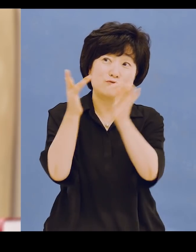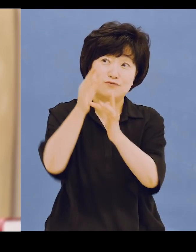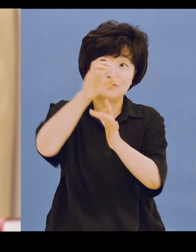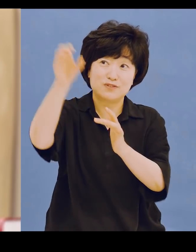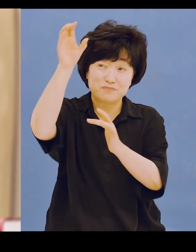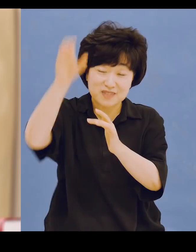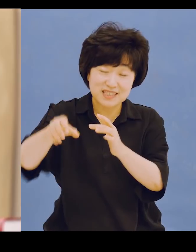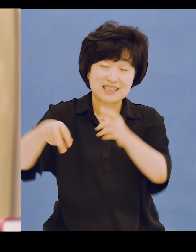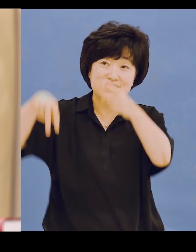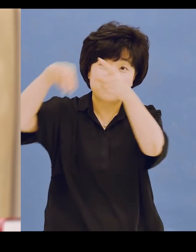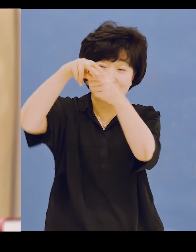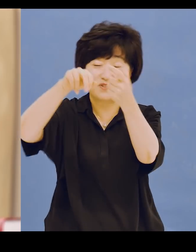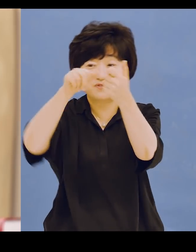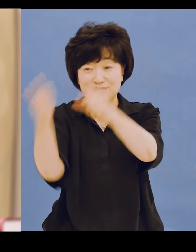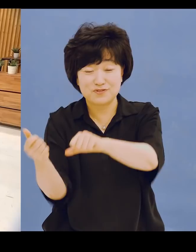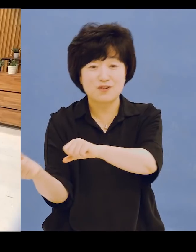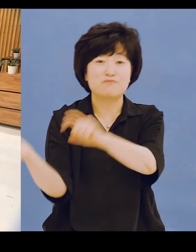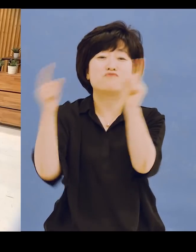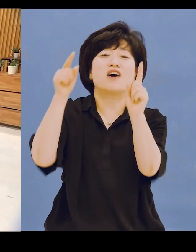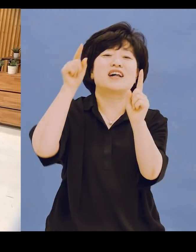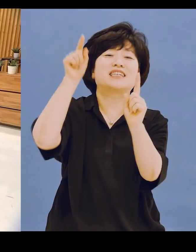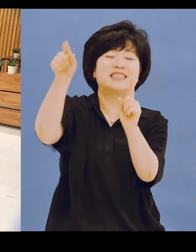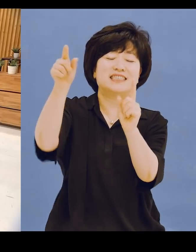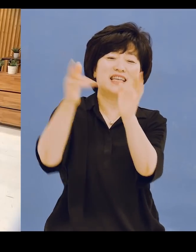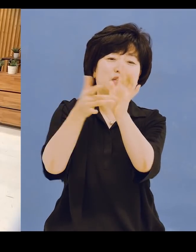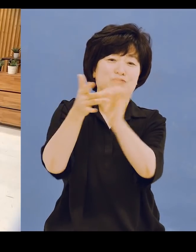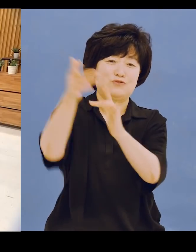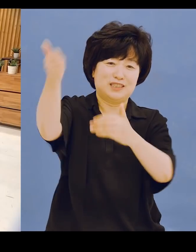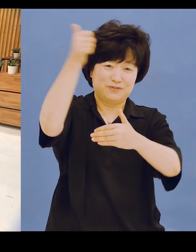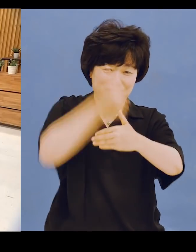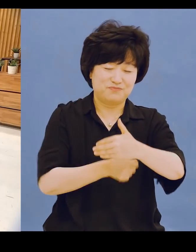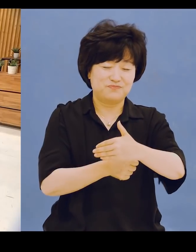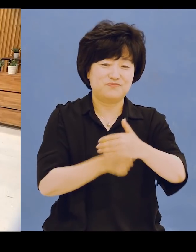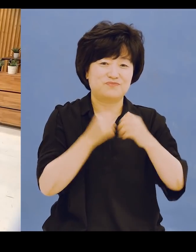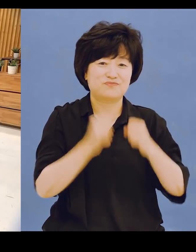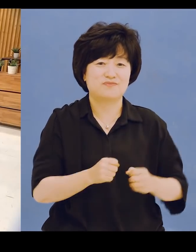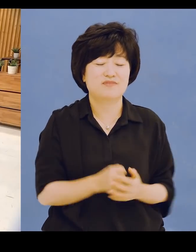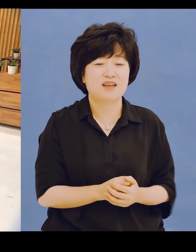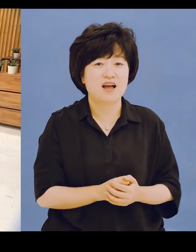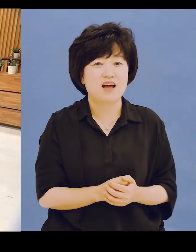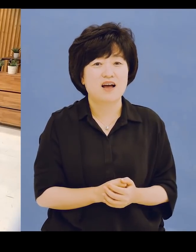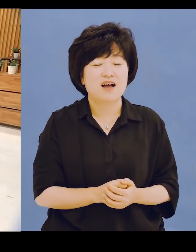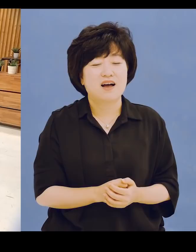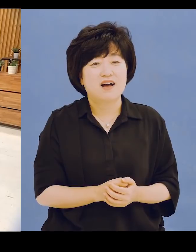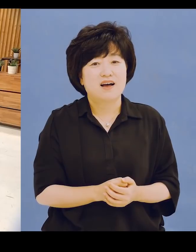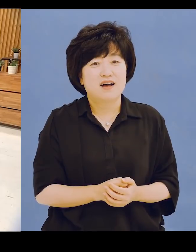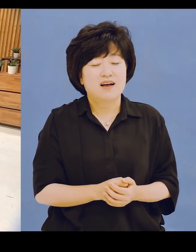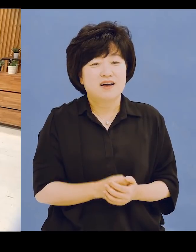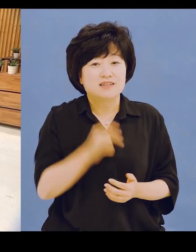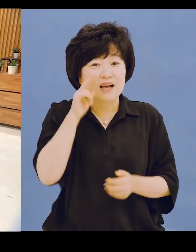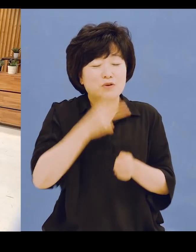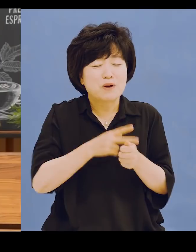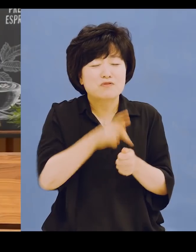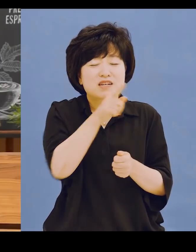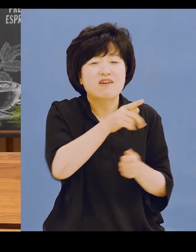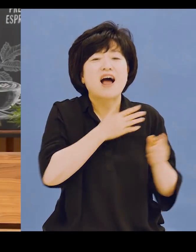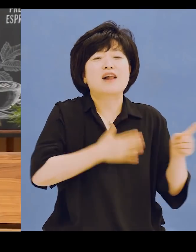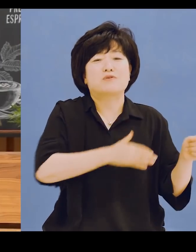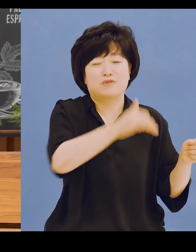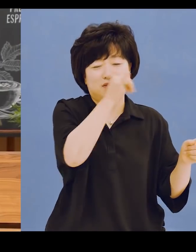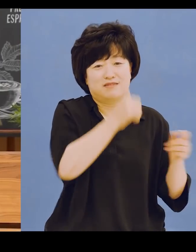알았기 때문에 그가 엄청난 동기를 갖고 있었던 거죠. 그러니까 우리가 흔히들 이렇게 간증하는 이 많은 이야기들이